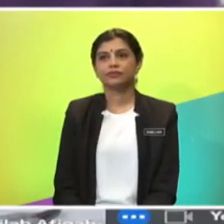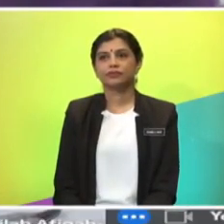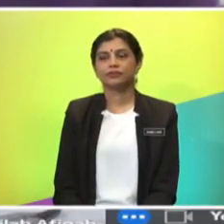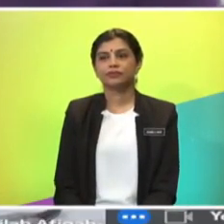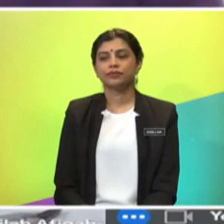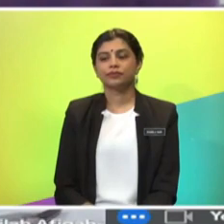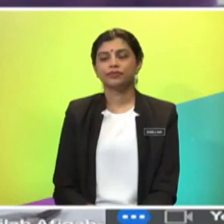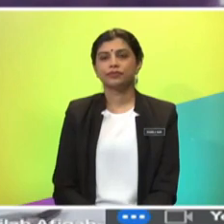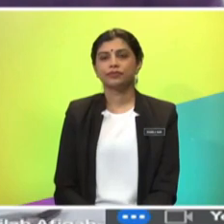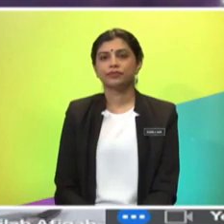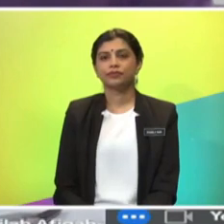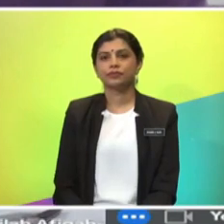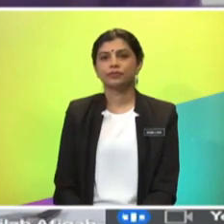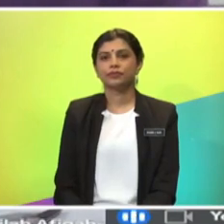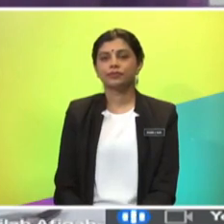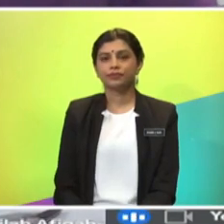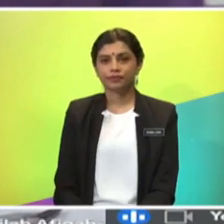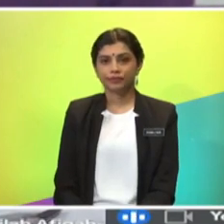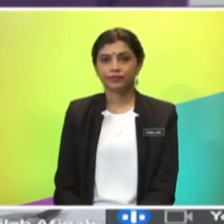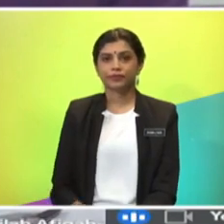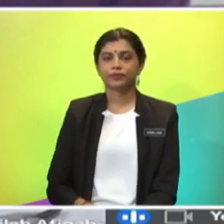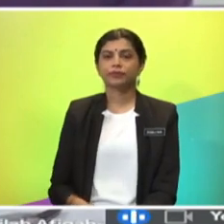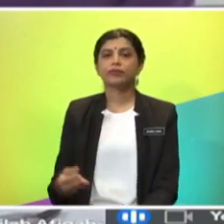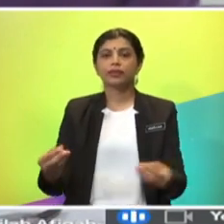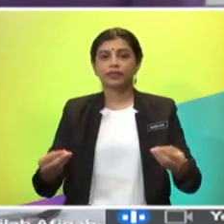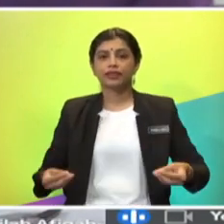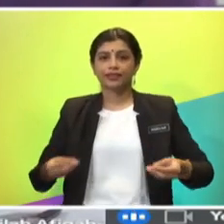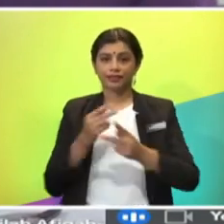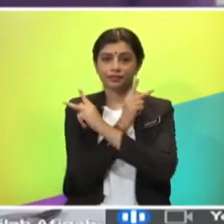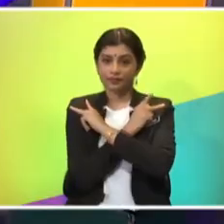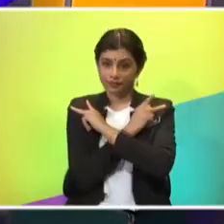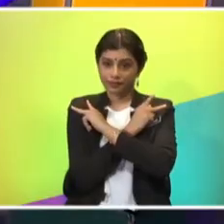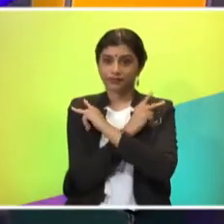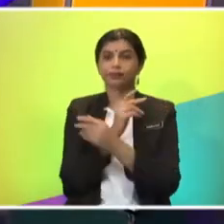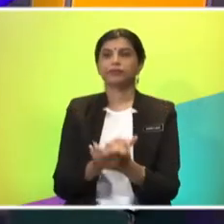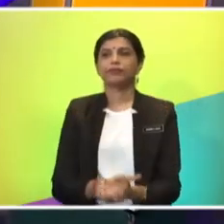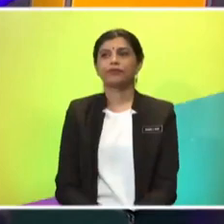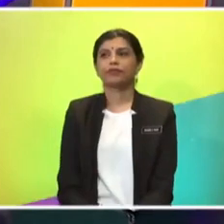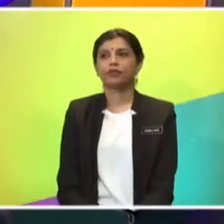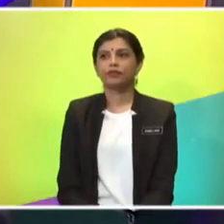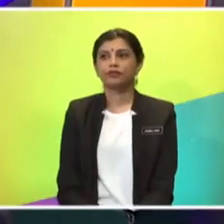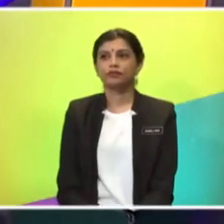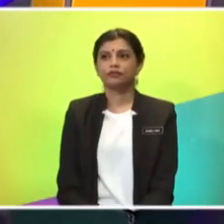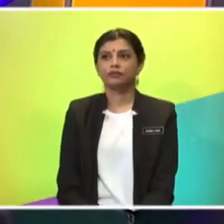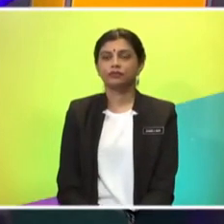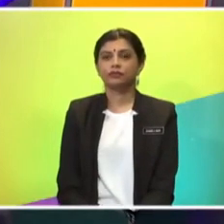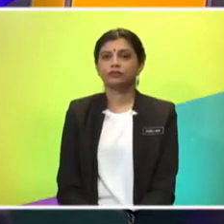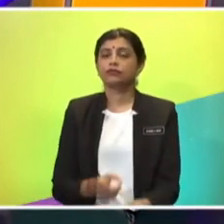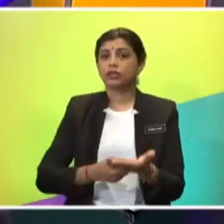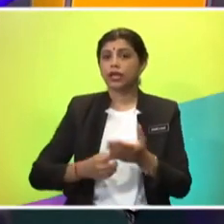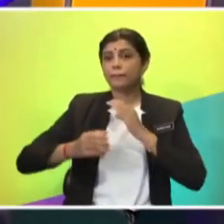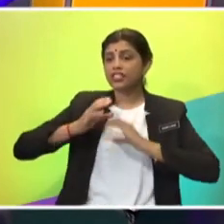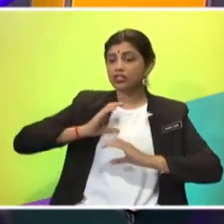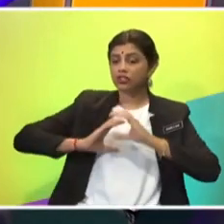Bandar Bandar Pahat, Johor. Baik, terima kasih Ishraf. Ishraf, boleh tak abang nak tanya, apa cita-cita Ishraf?